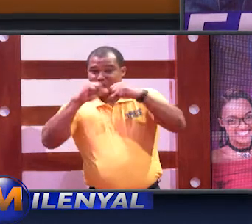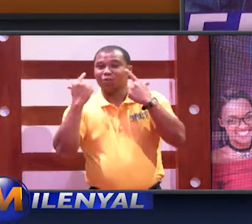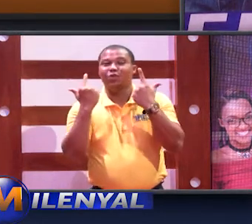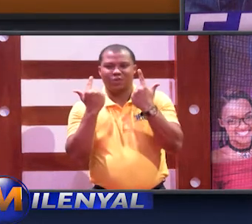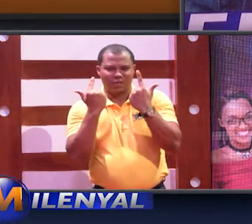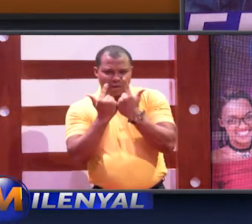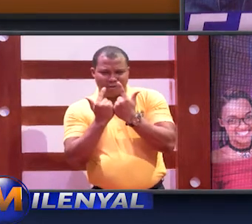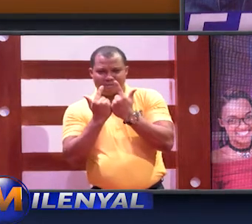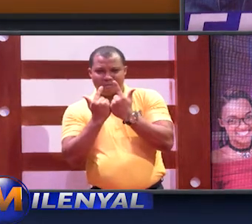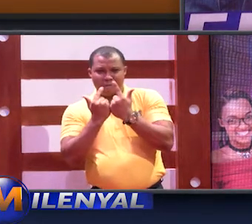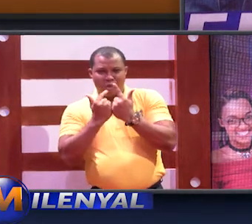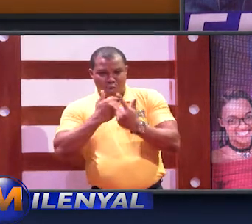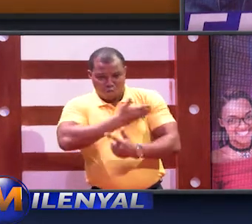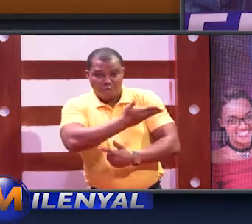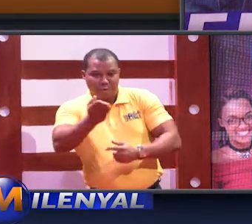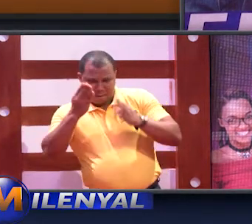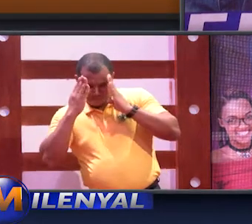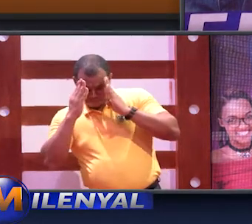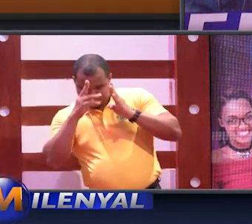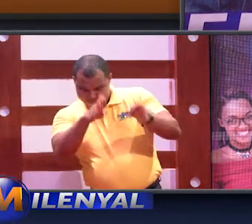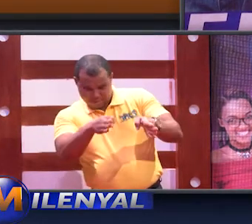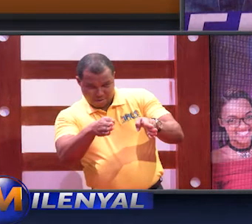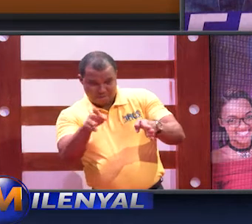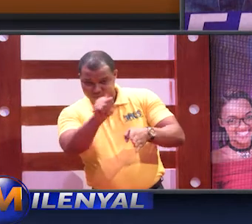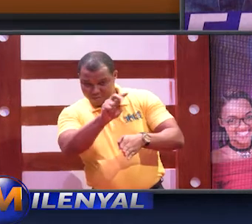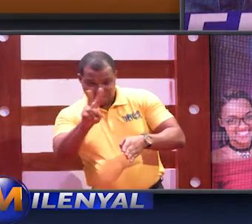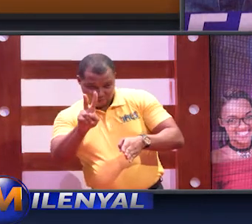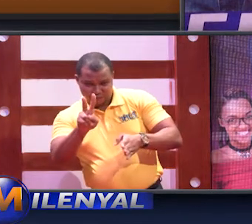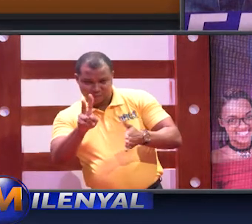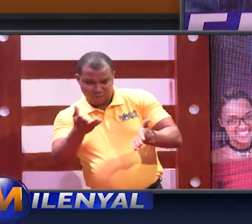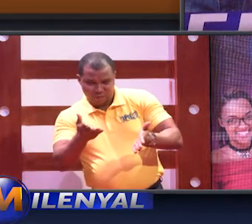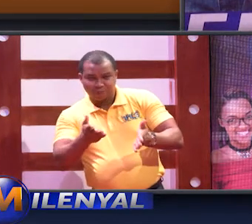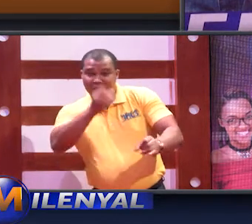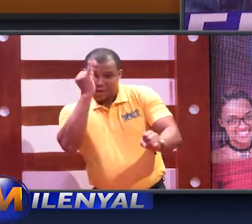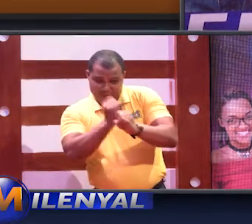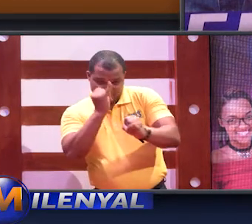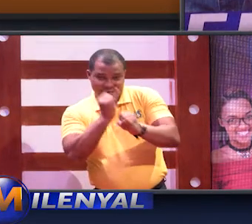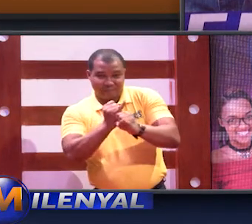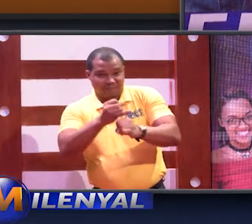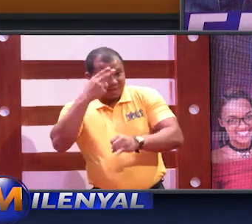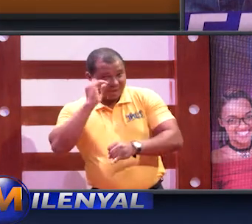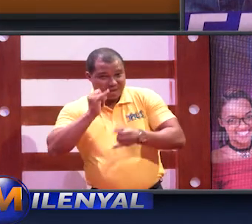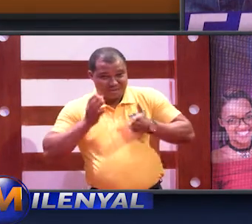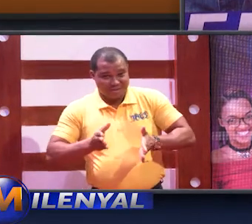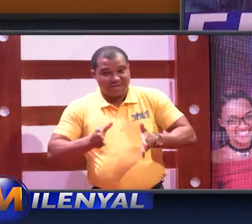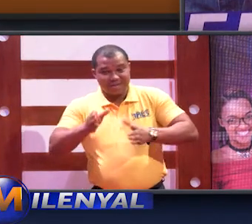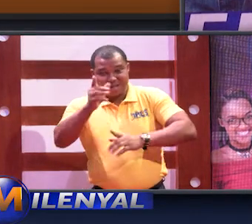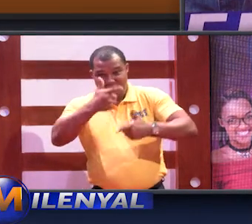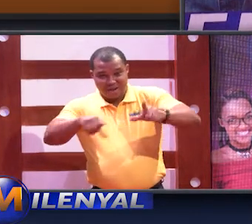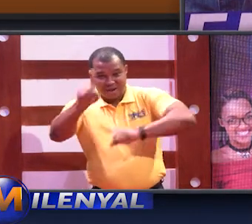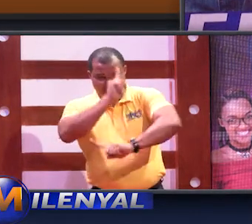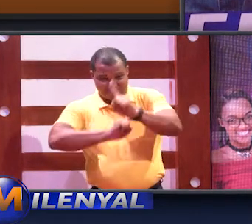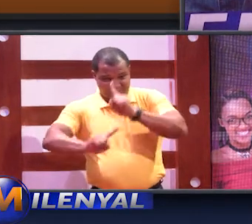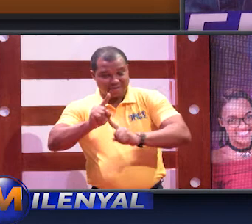attirer attention ou même qui la caillou qui a gardé sous travail que Institut haïtien langue des signes a fait. Je dis